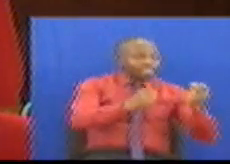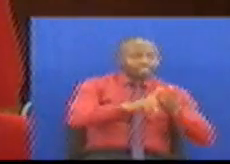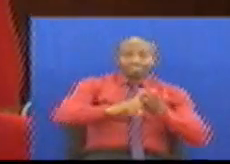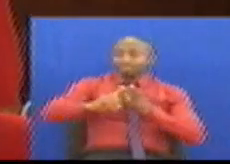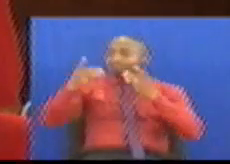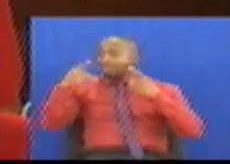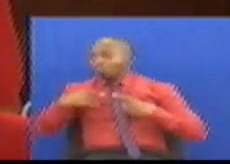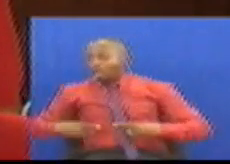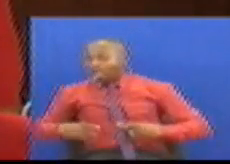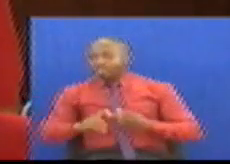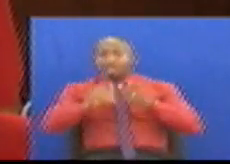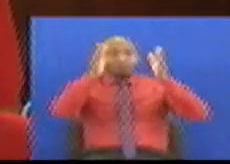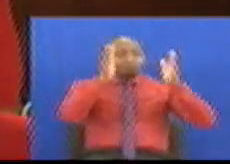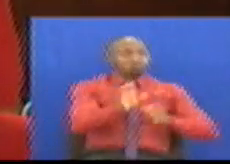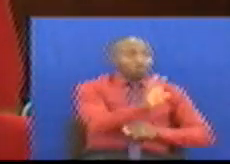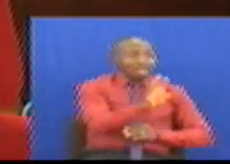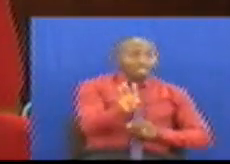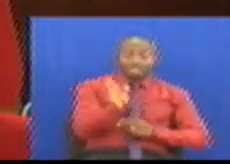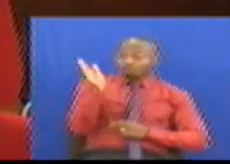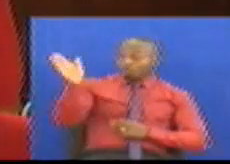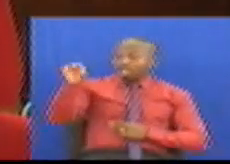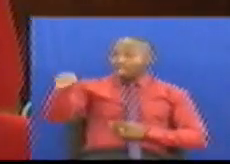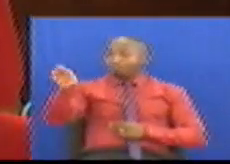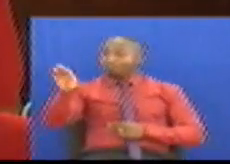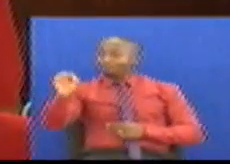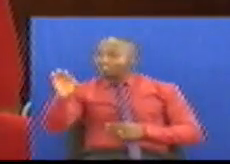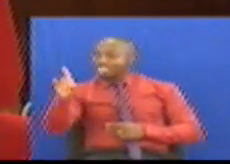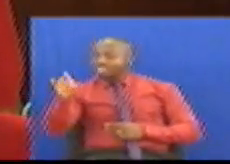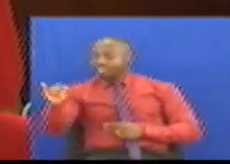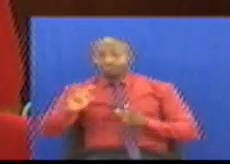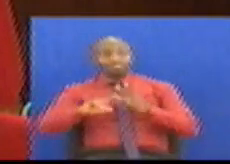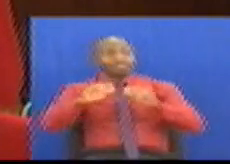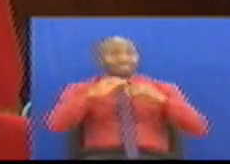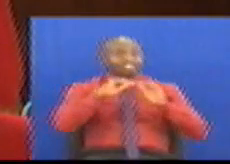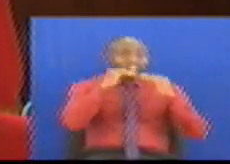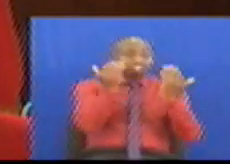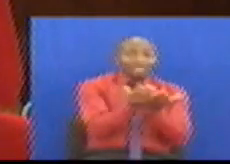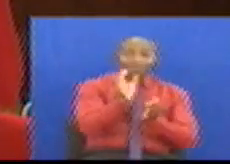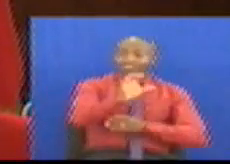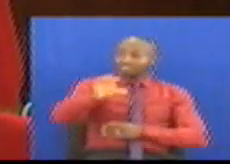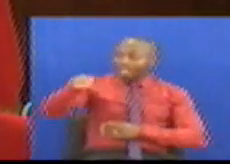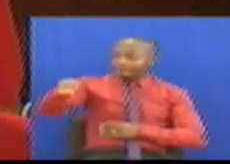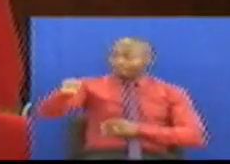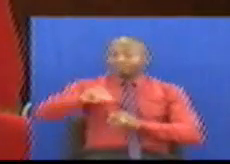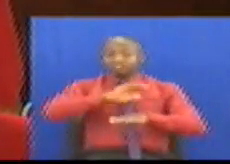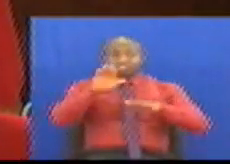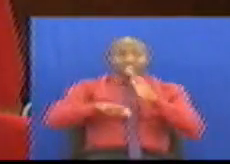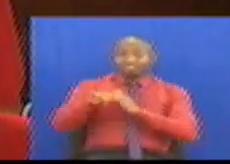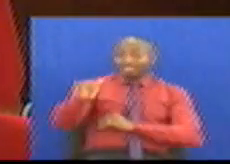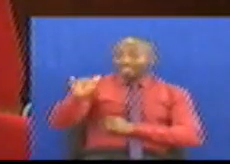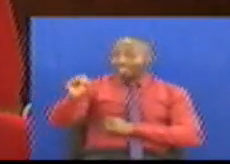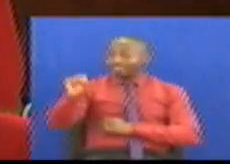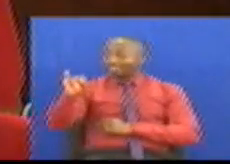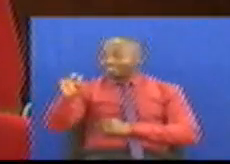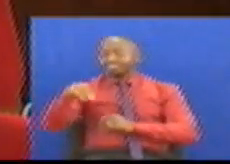madiwani, mkuu wetu wa wilaya pale Mufindi, na hata chama chetu cha mapinduzi chini ya comrade Yasin Daudi tunafanya kazi.